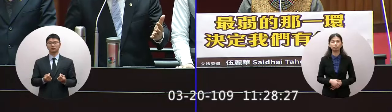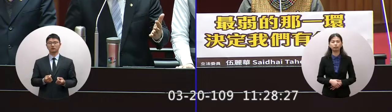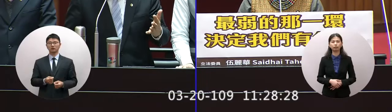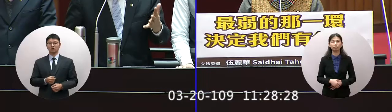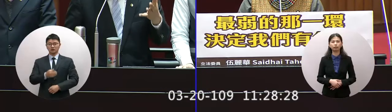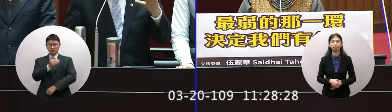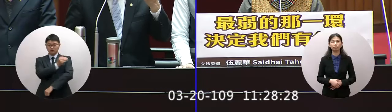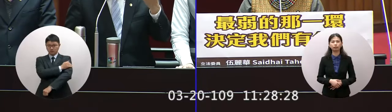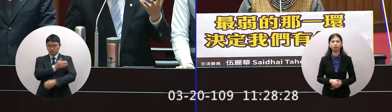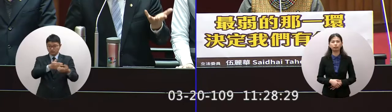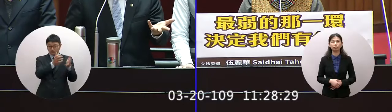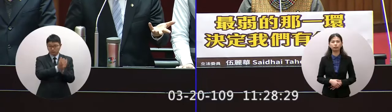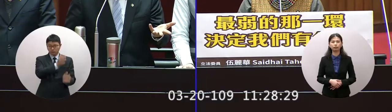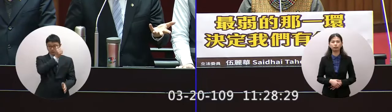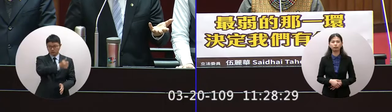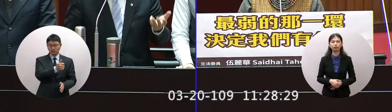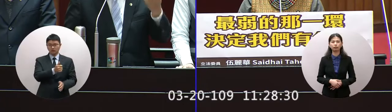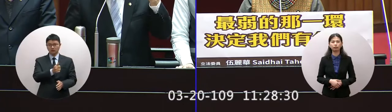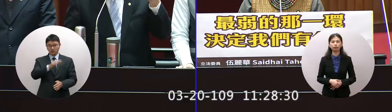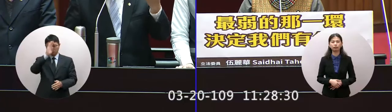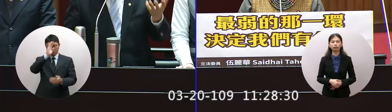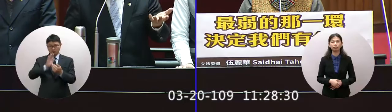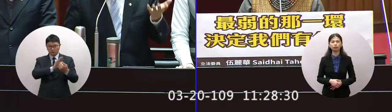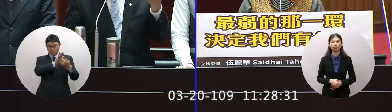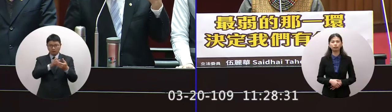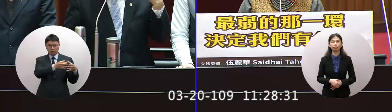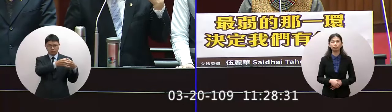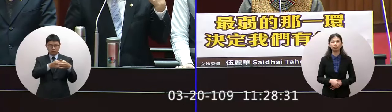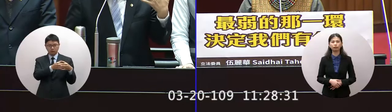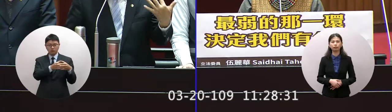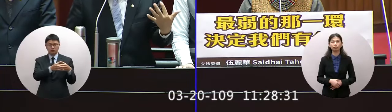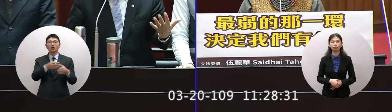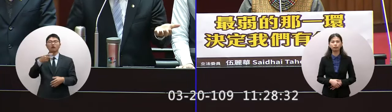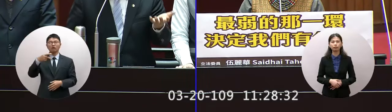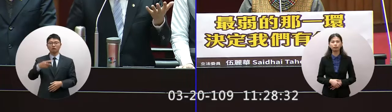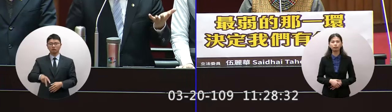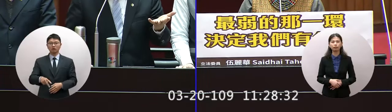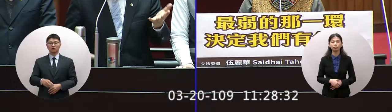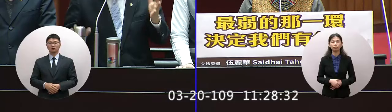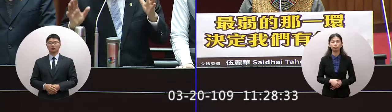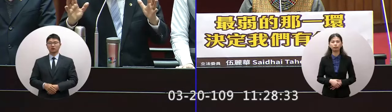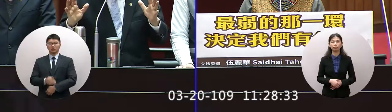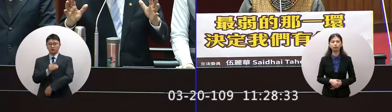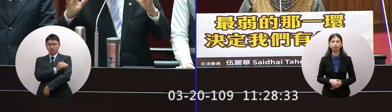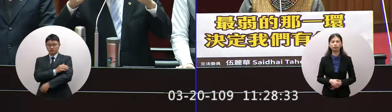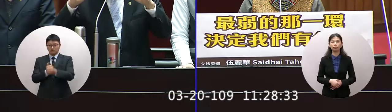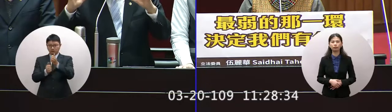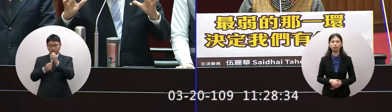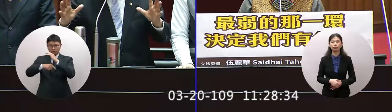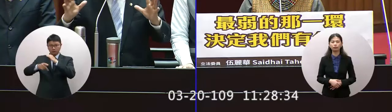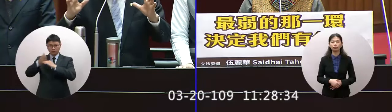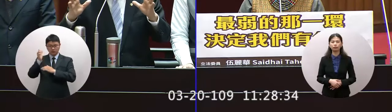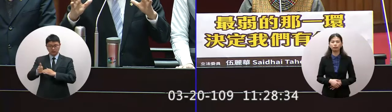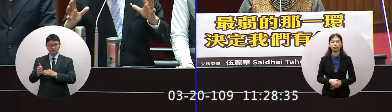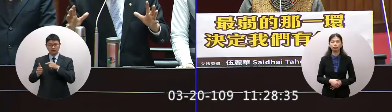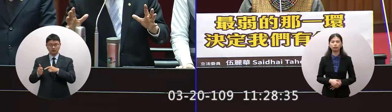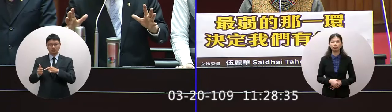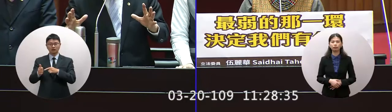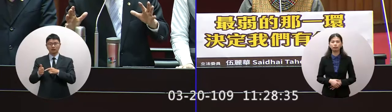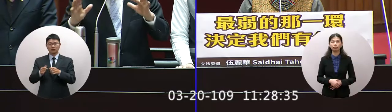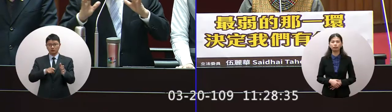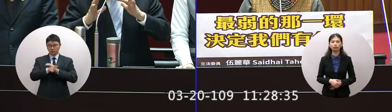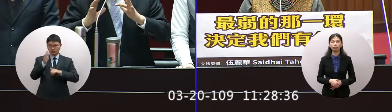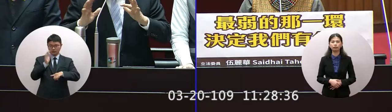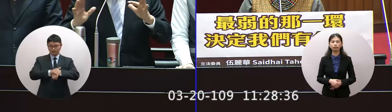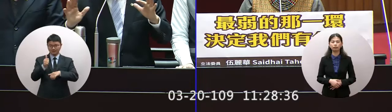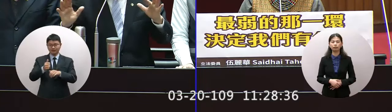陈时中部长防疫团队，或者我们陈其迈副院长带着专家会